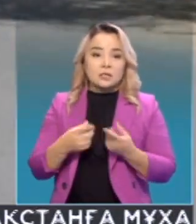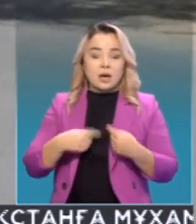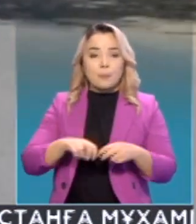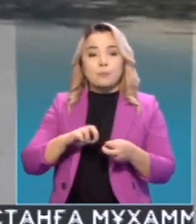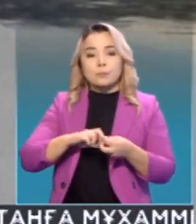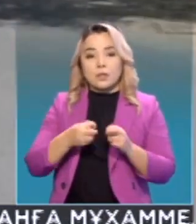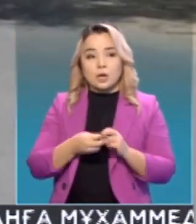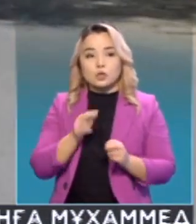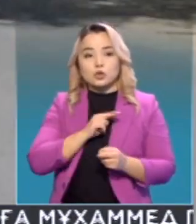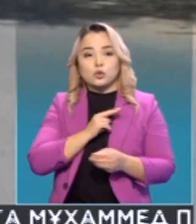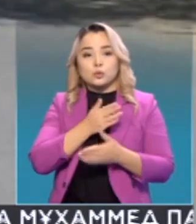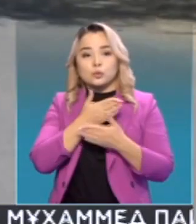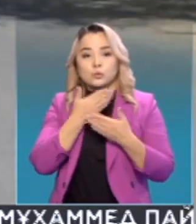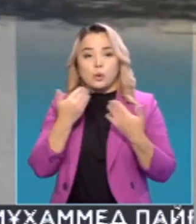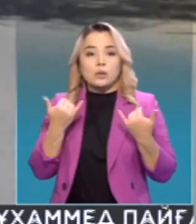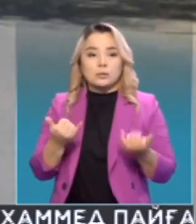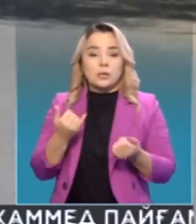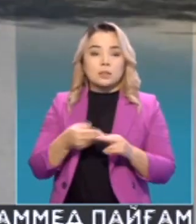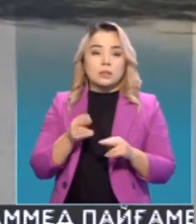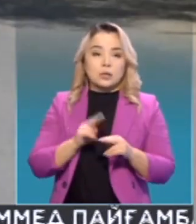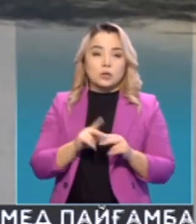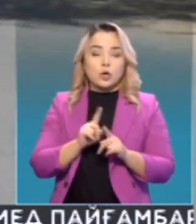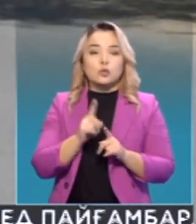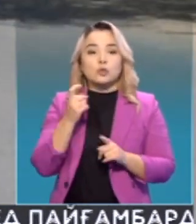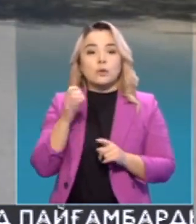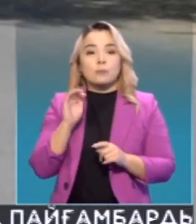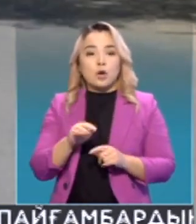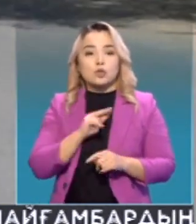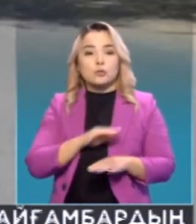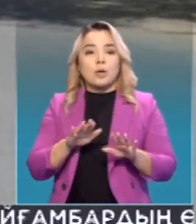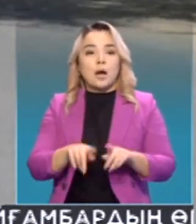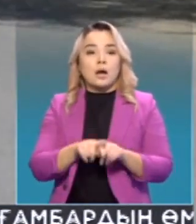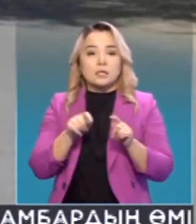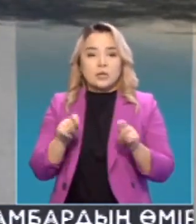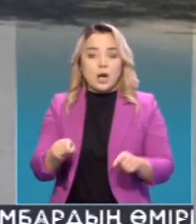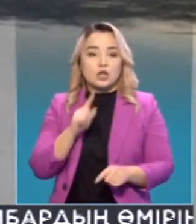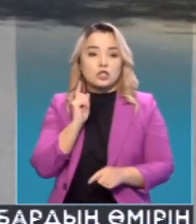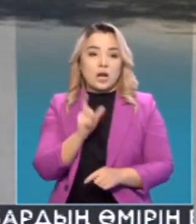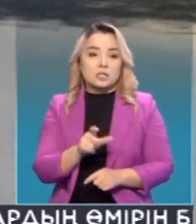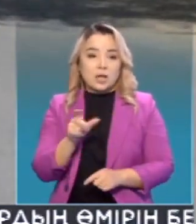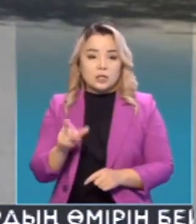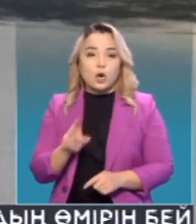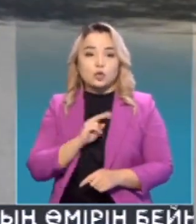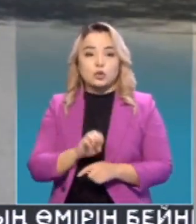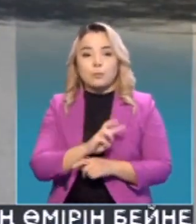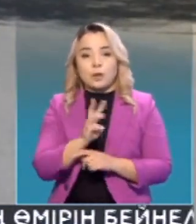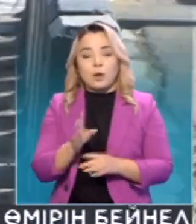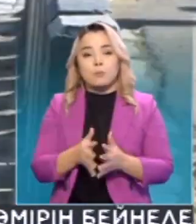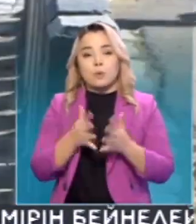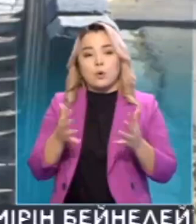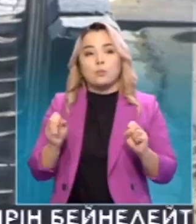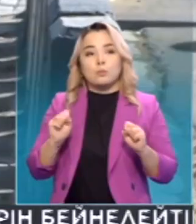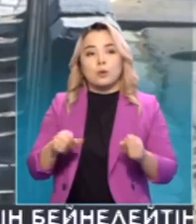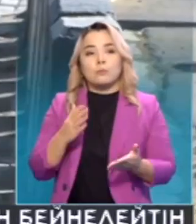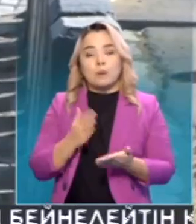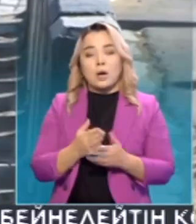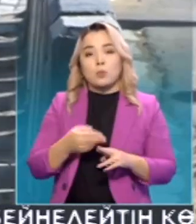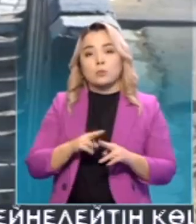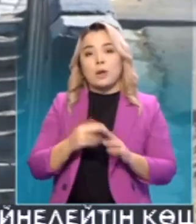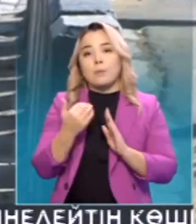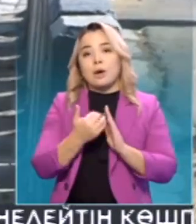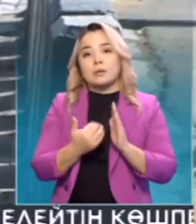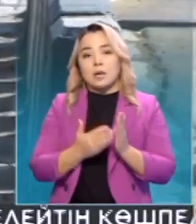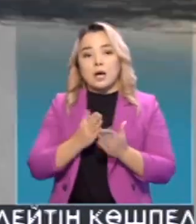проблема жұмыссыздық қай жерде. Ал бұл енді 100 мың жұмыс асылатын болса, бұл жастардың жұмыспен қамтылуына үлкен мүмкіндік болады. Бұл